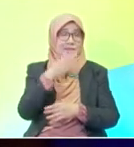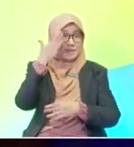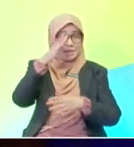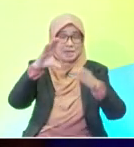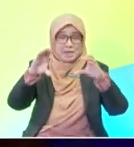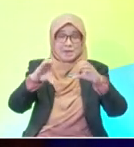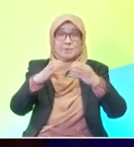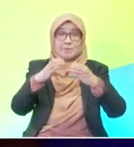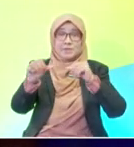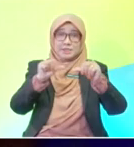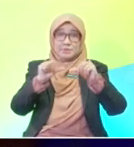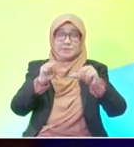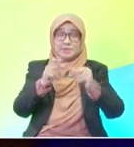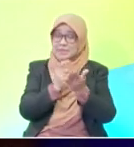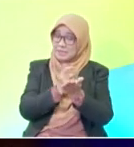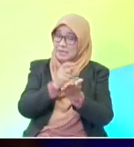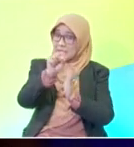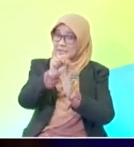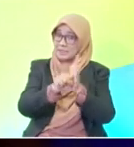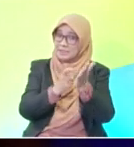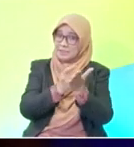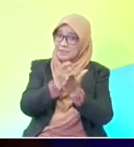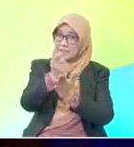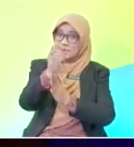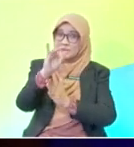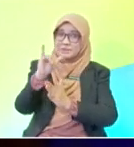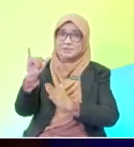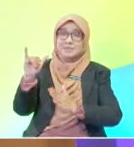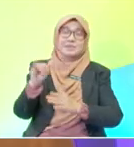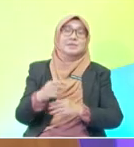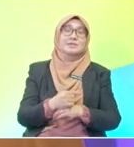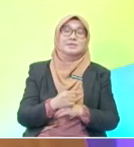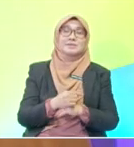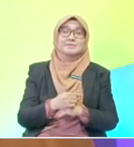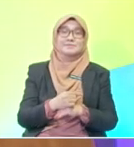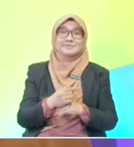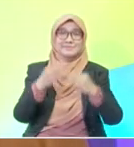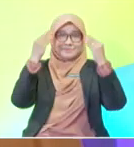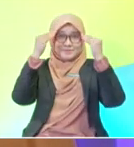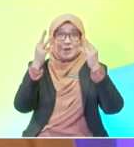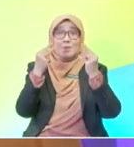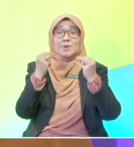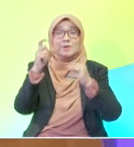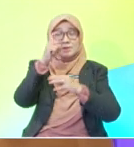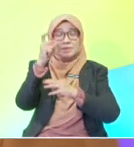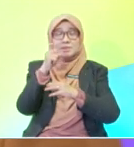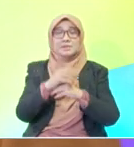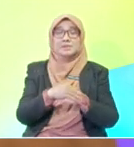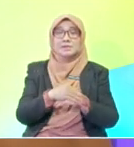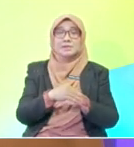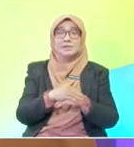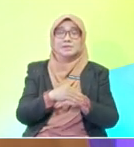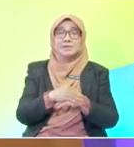yang seterusnya. Jadi sebelum tu cikgu nak cikgu nak tanya Abang Fizi dulu. Baik, cikgu. Okey, Abang Fizi, kalau